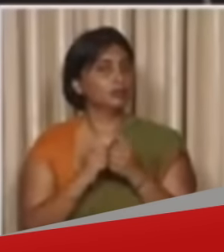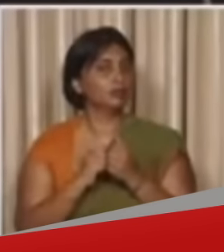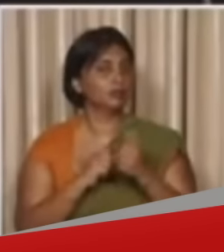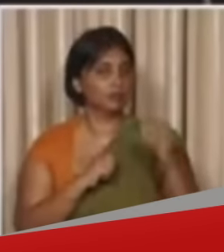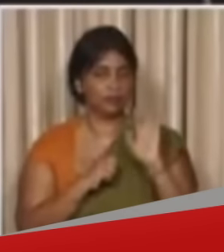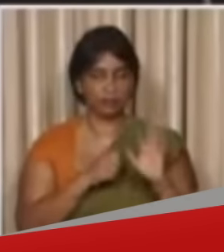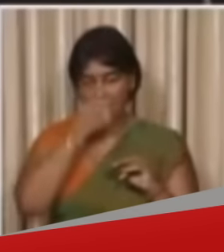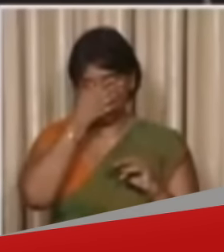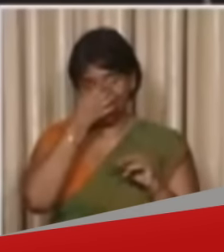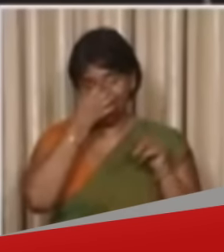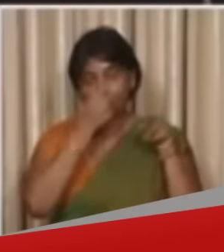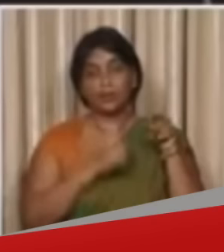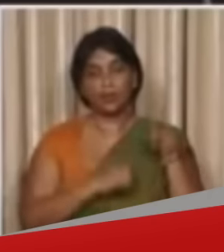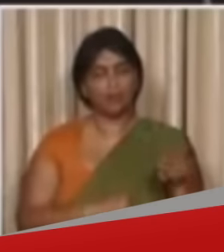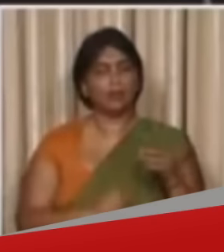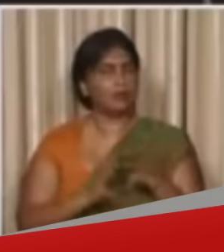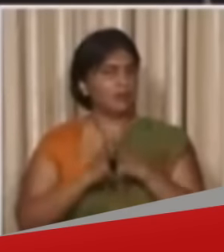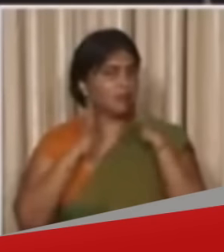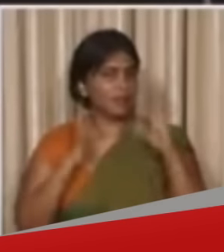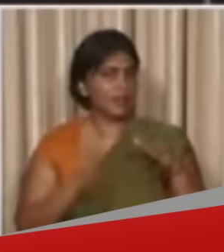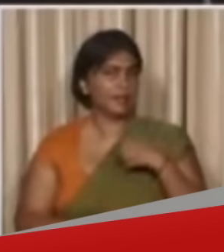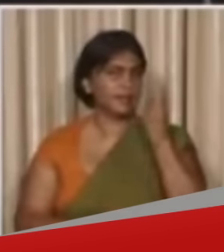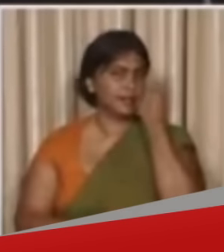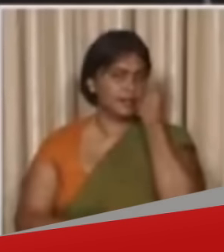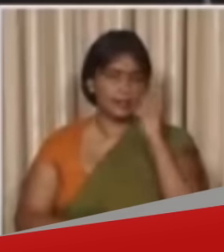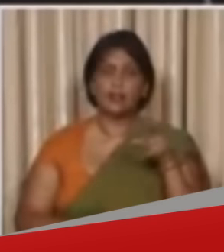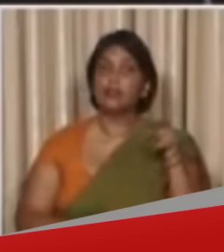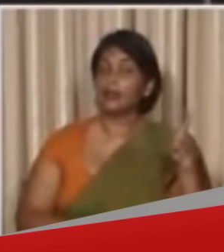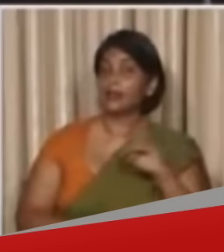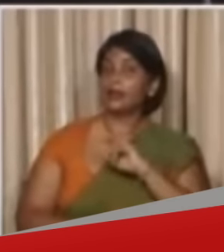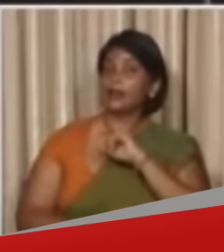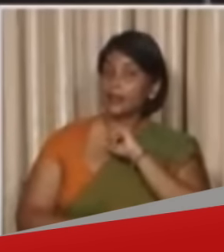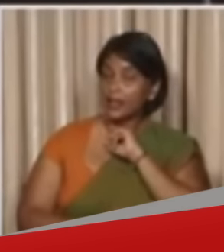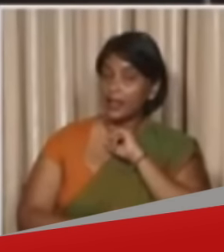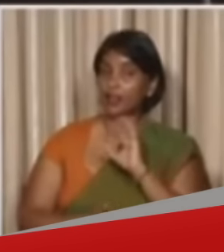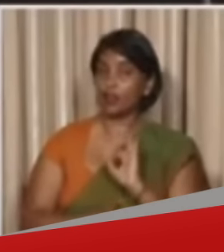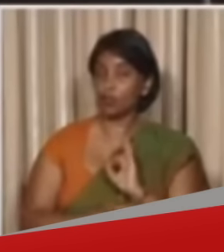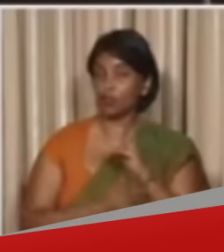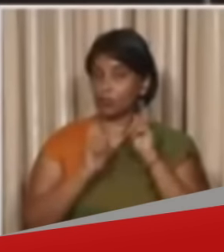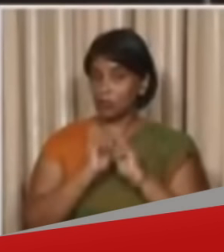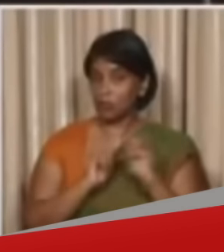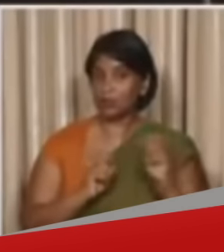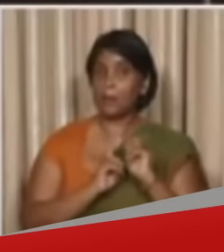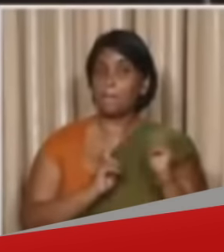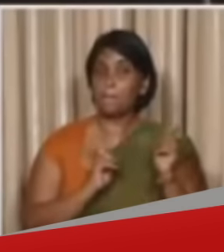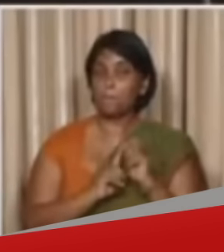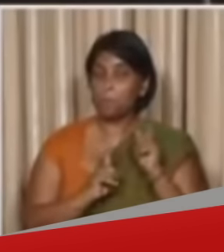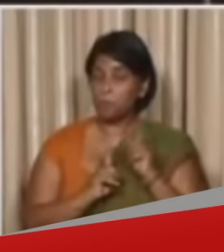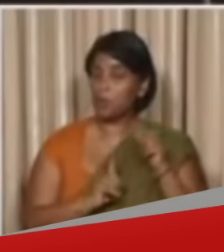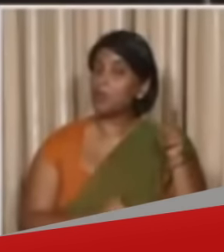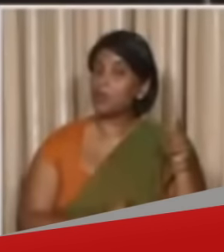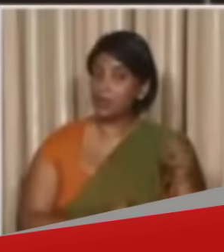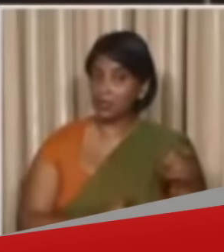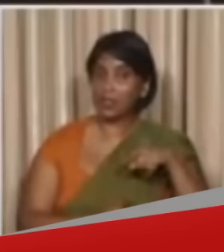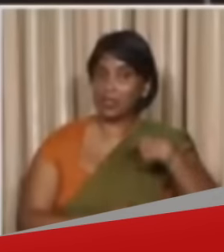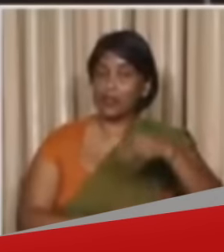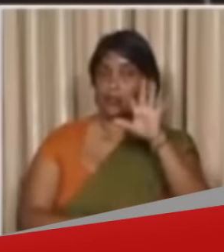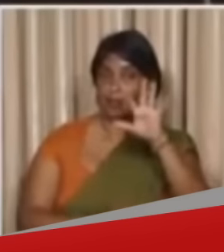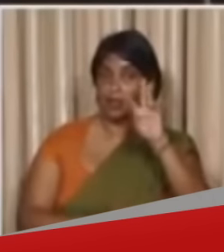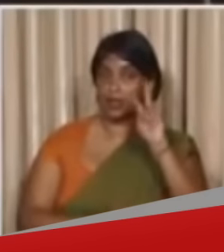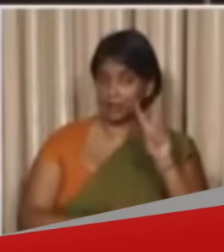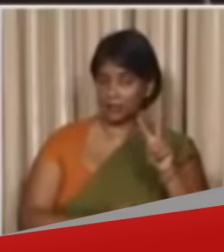මෙහෙවන්නේ අන්න එතනත් අපිට බරපතල සැකයක් තියෙනවා කෑගල්ලේ බුදු පිළිම කැඩුවේ පාලිත සිරිවර්ධව දවස් 52 දී කියලා